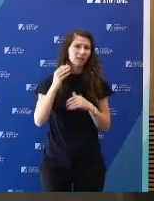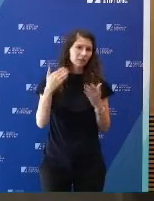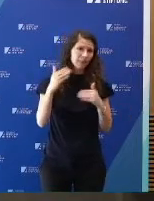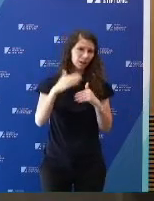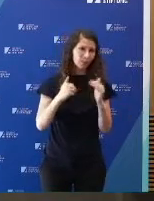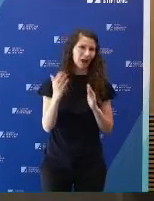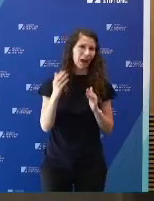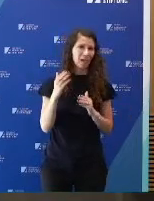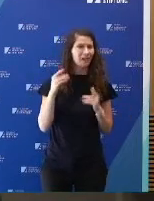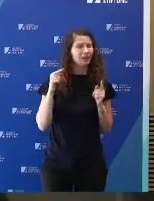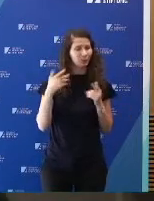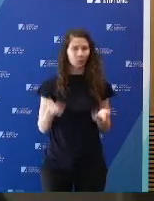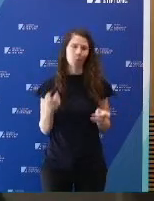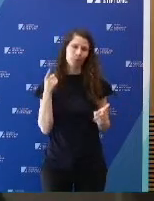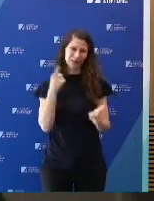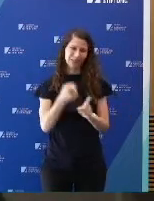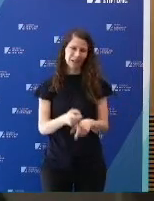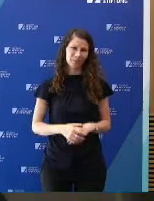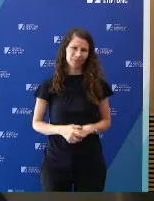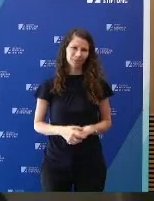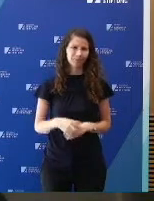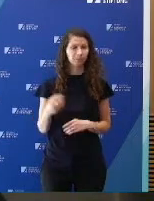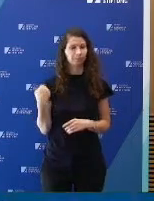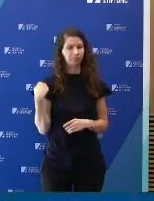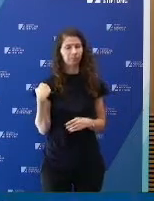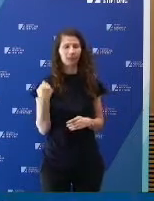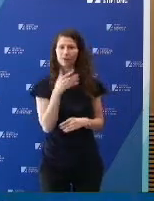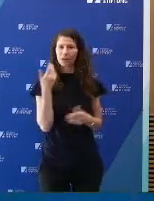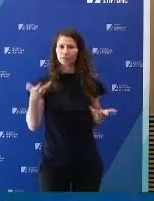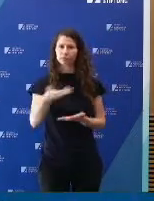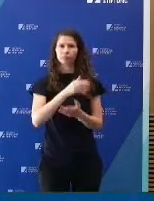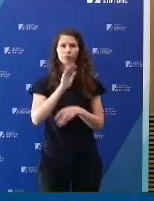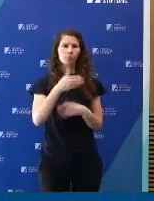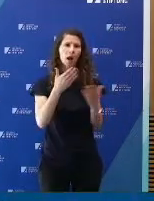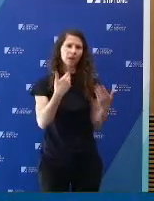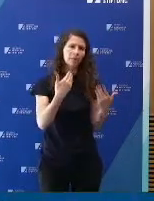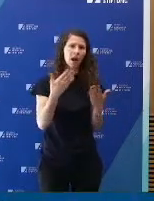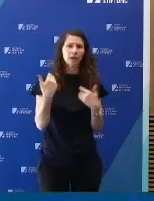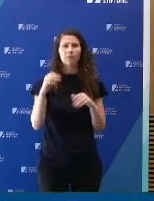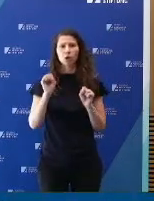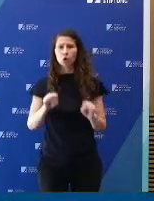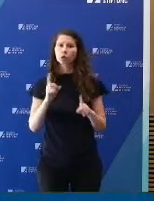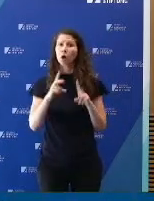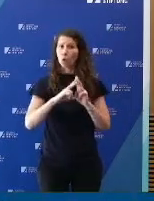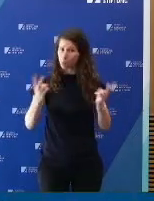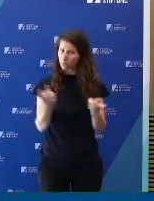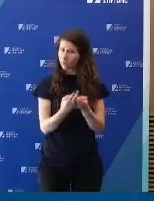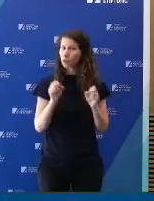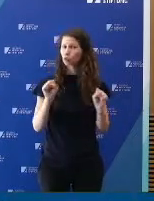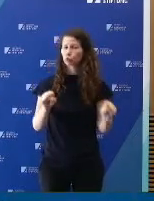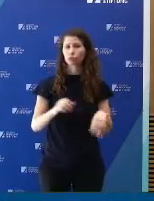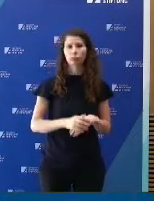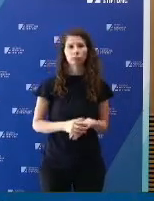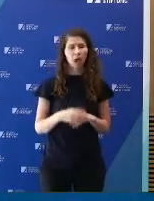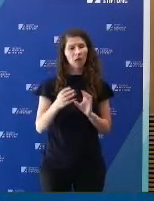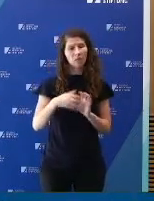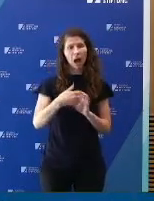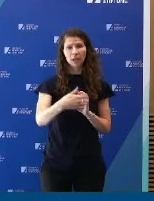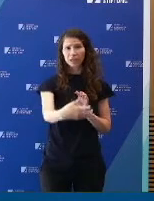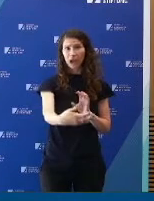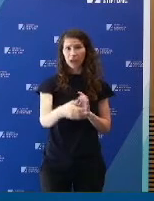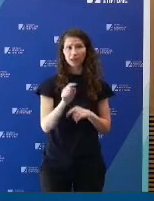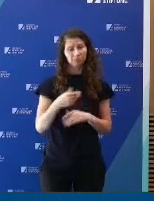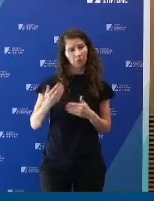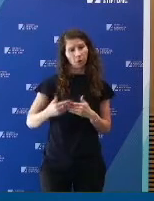ja unser Ziel sein. Wir haben jetzt viel über Klima, Klimaschutz gesprochen, auch Umweltschutz. Nachhaltigkeit wird ja oft